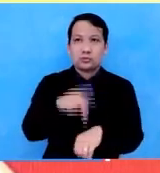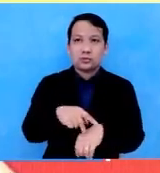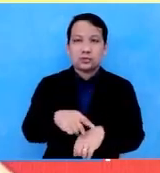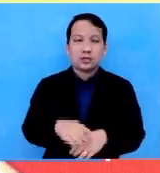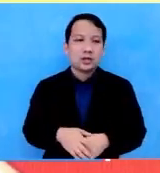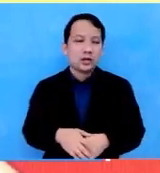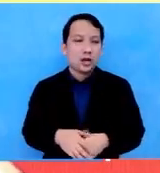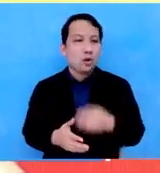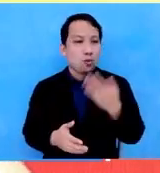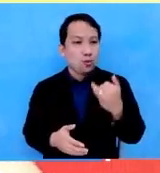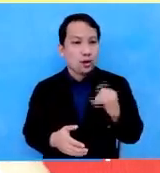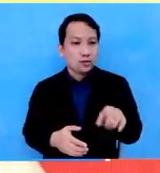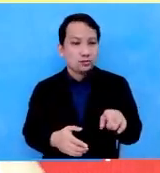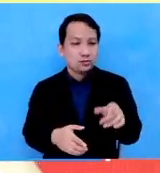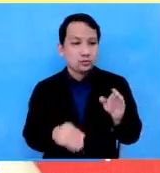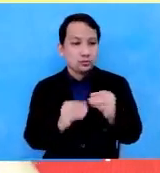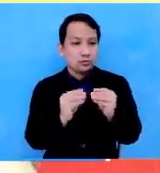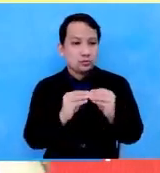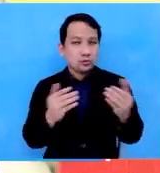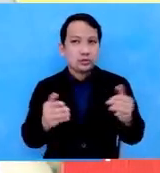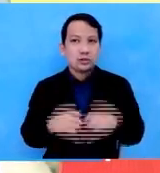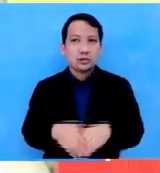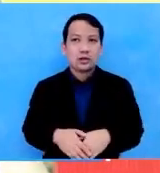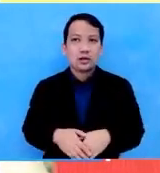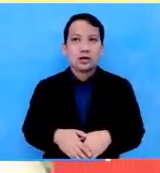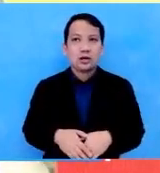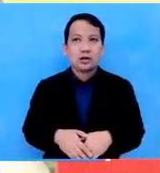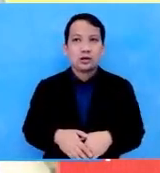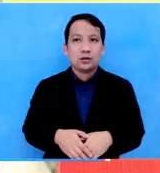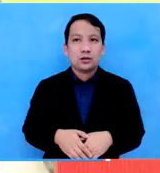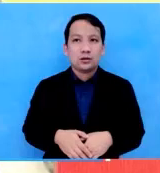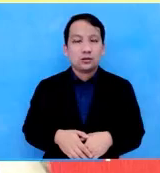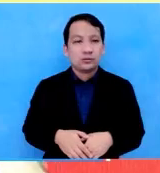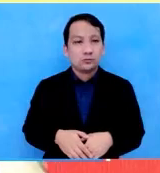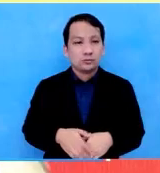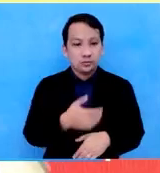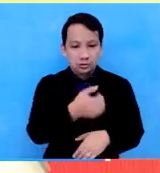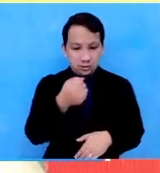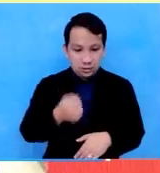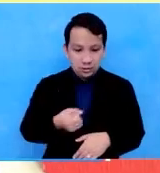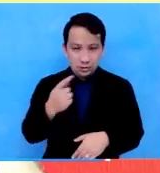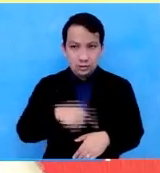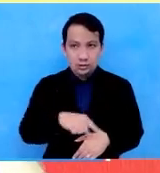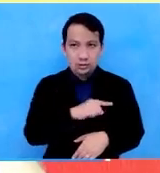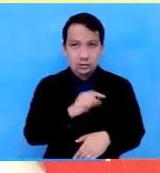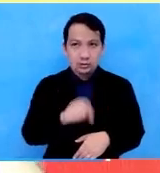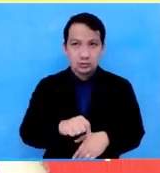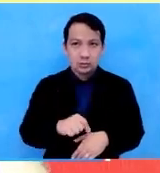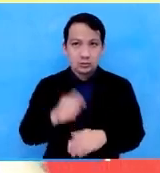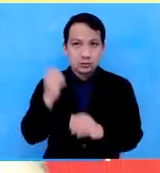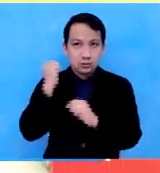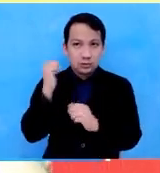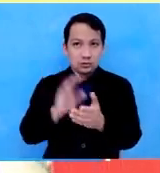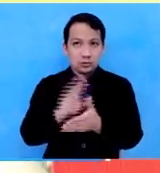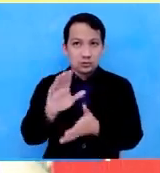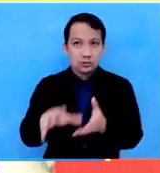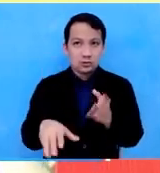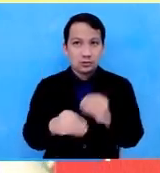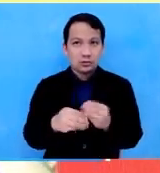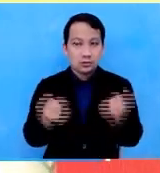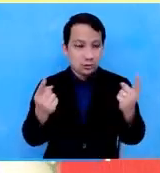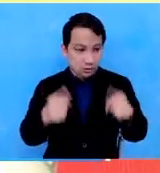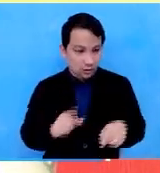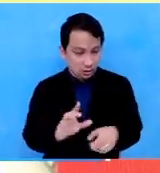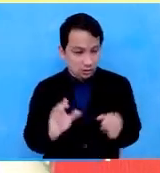ay masasabi natin na makakamtan din natin ang ating pangarap na kung magkaroon pa